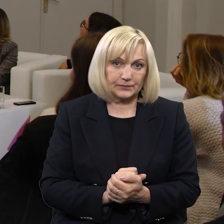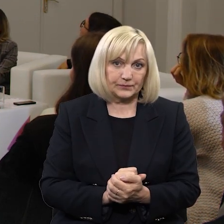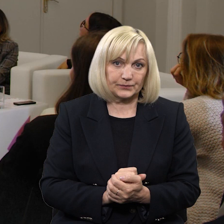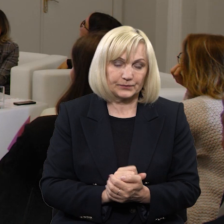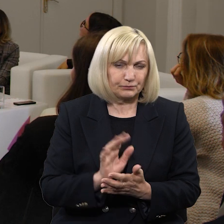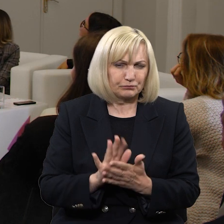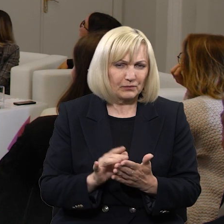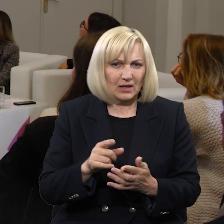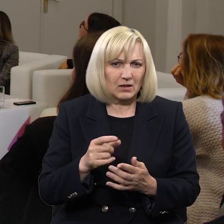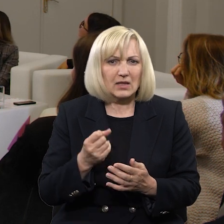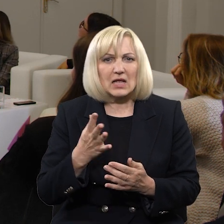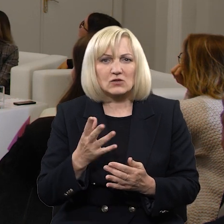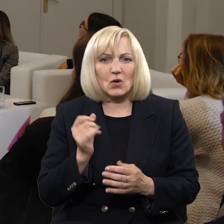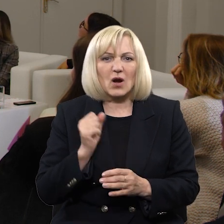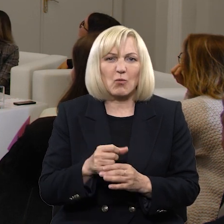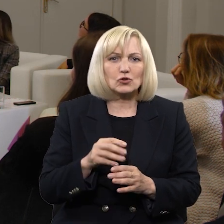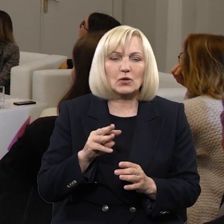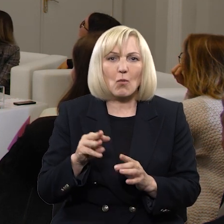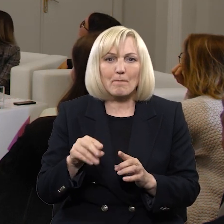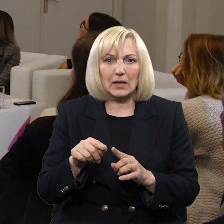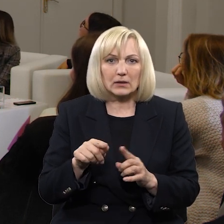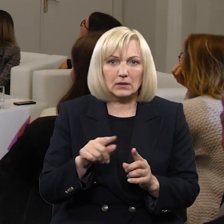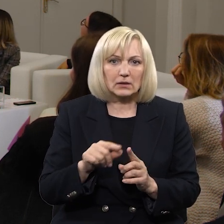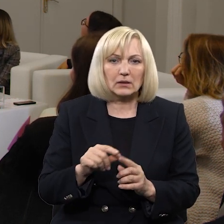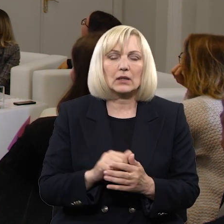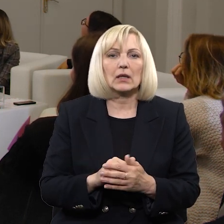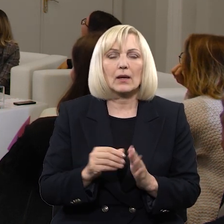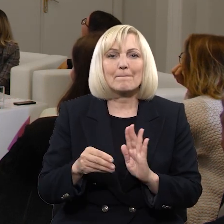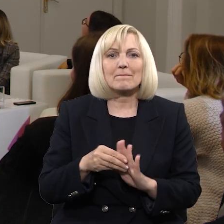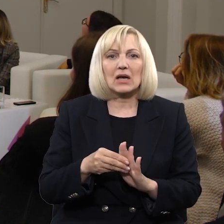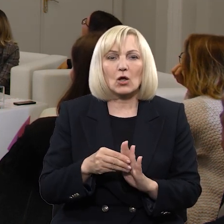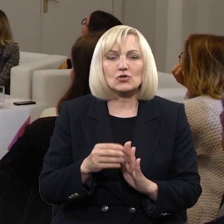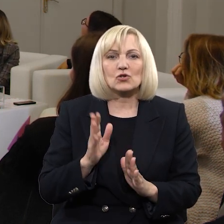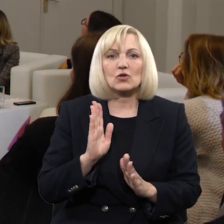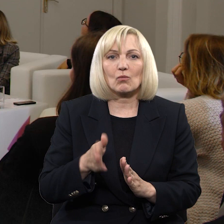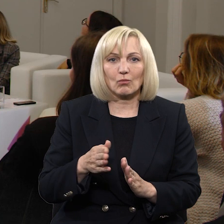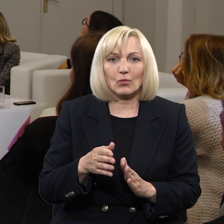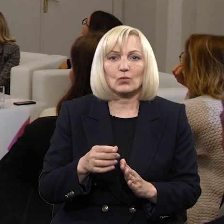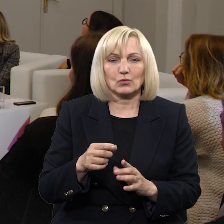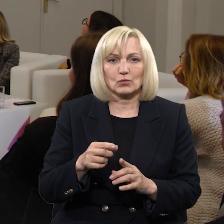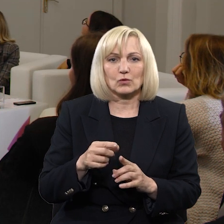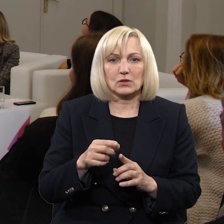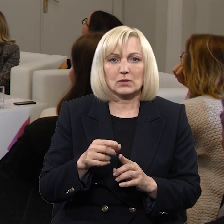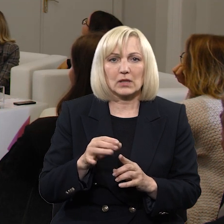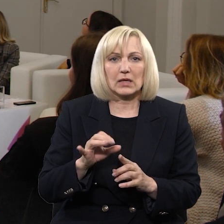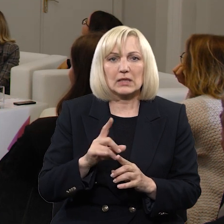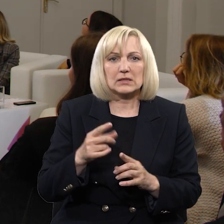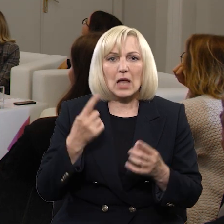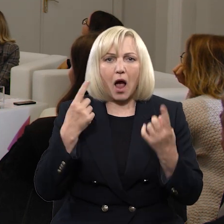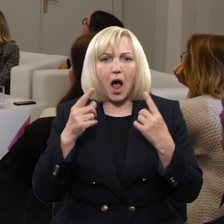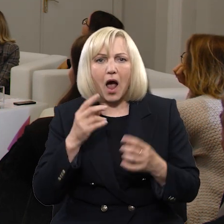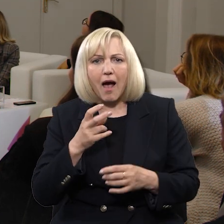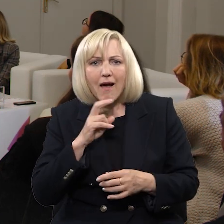а да Простите тут несколько рабочих моментов приложения будет соткано из